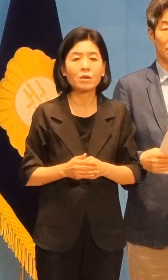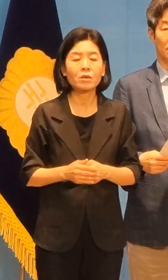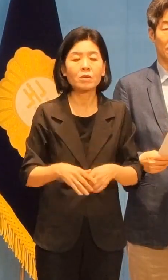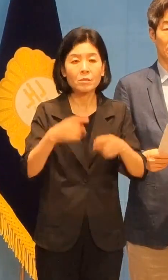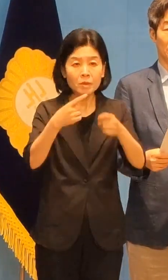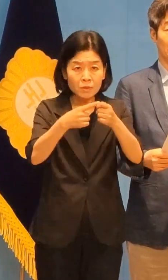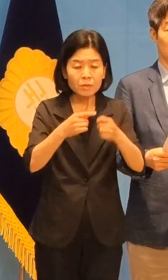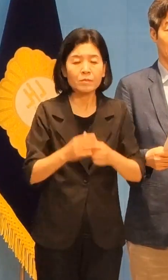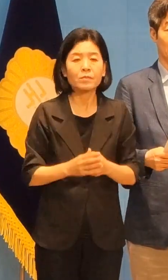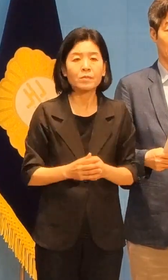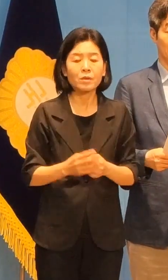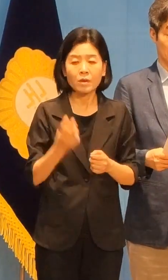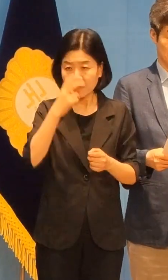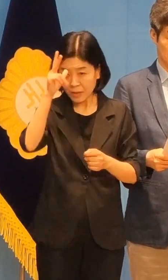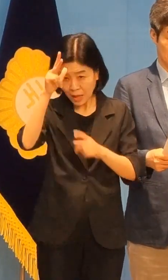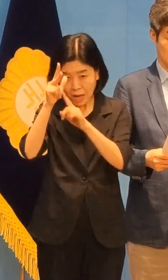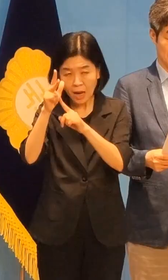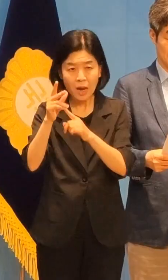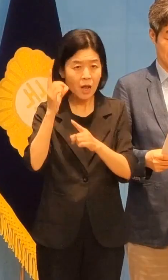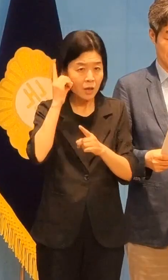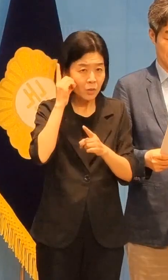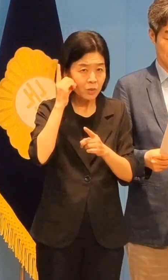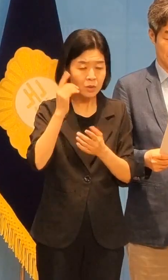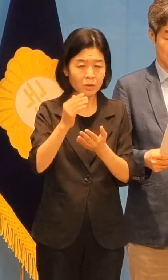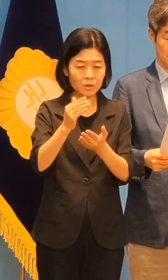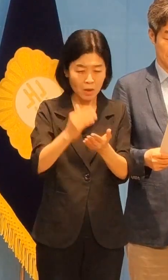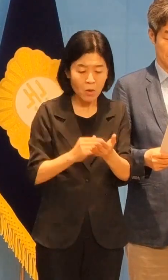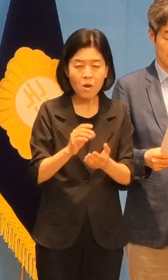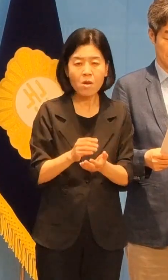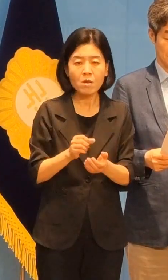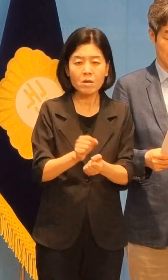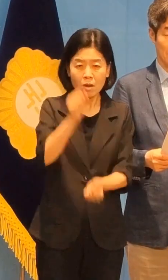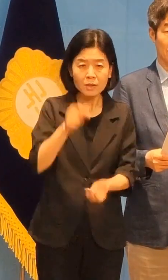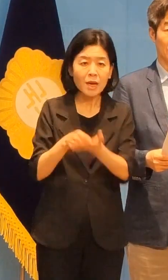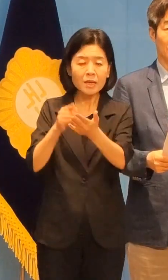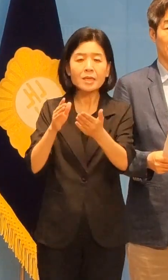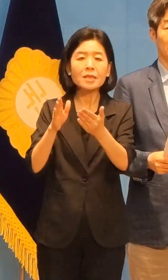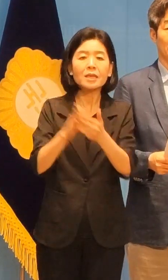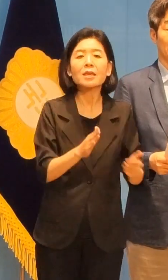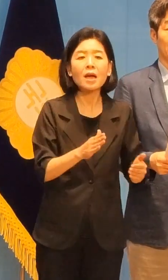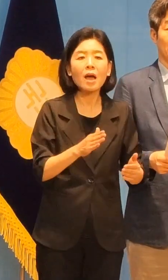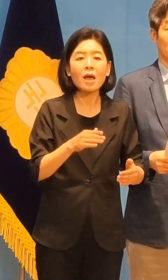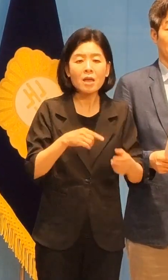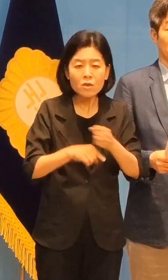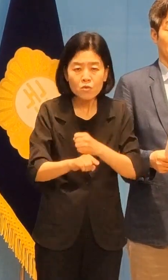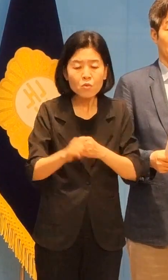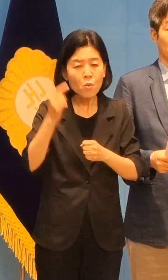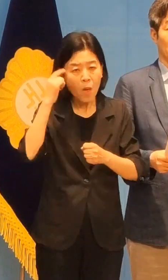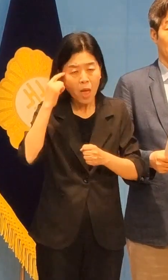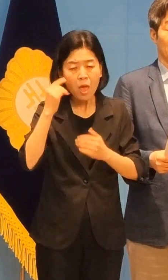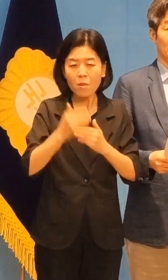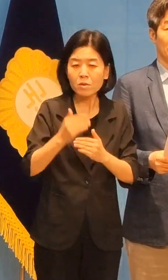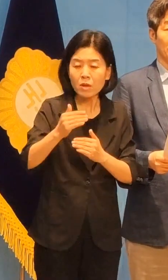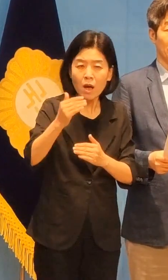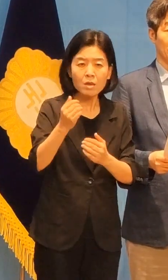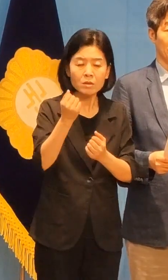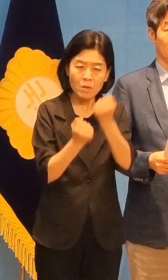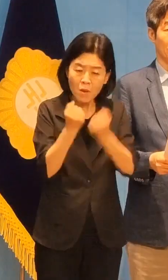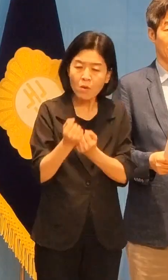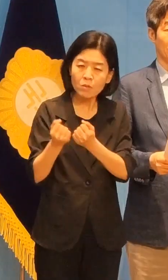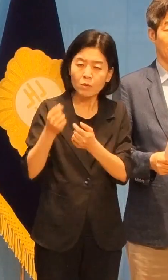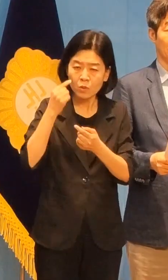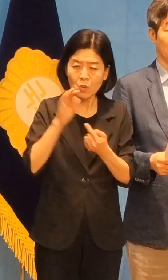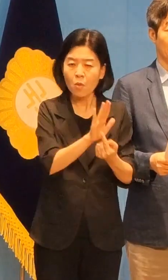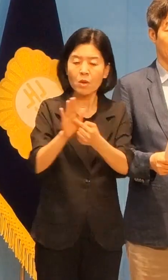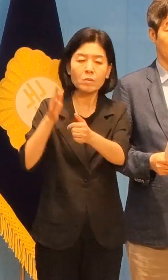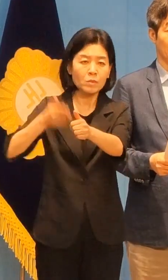첫째, 검찰은 통신영장 기각의 경위와 판단 근거를 국민 앞에 투명하게 공개하십시오.